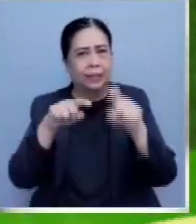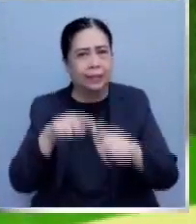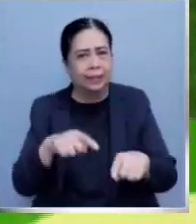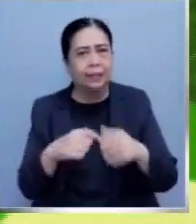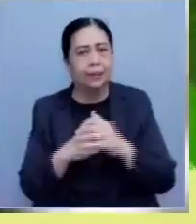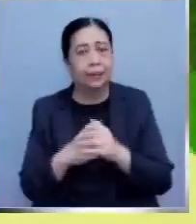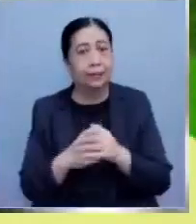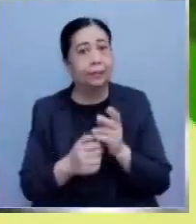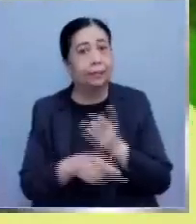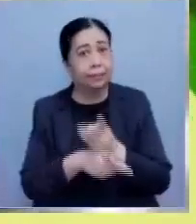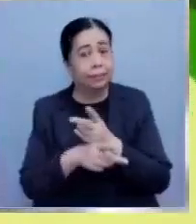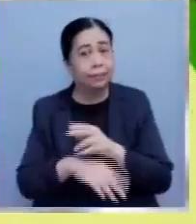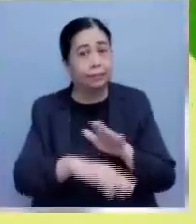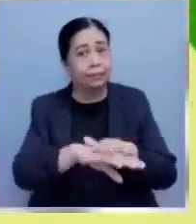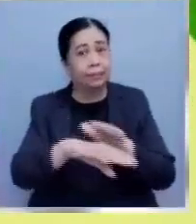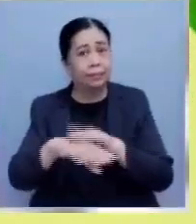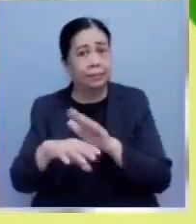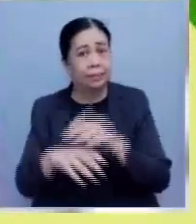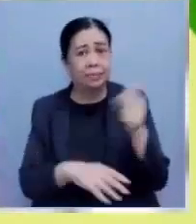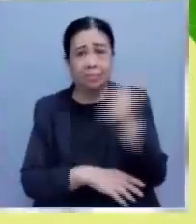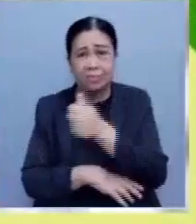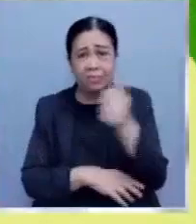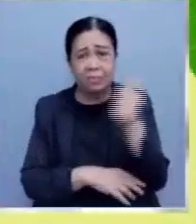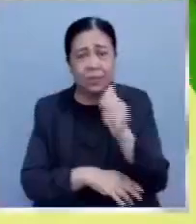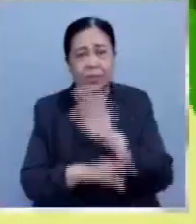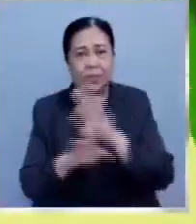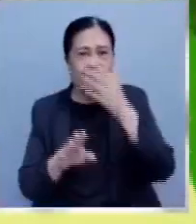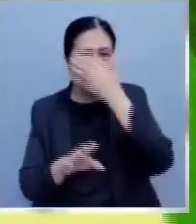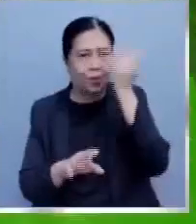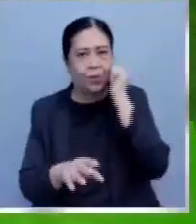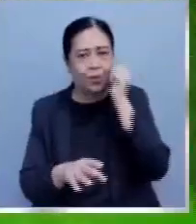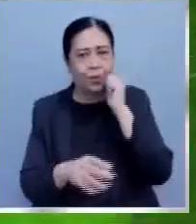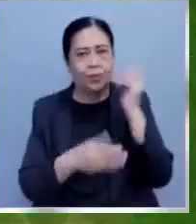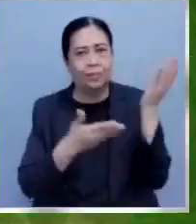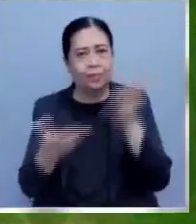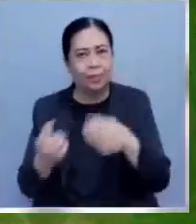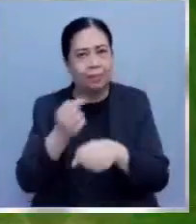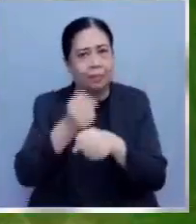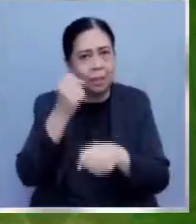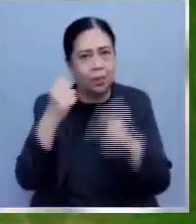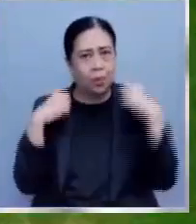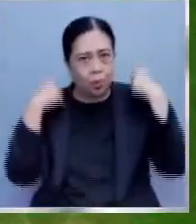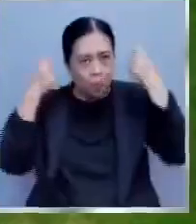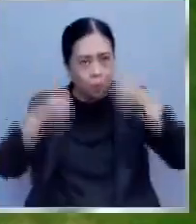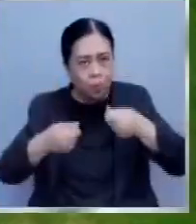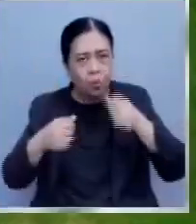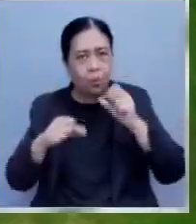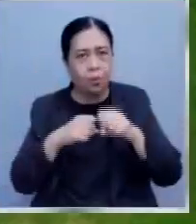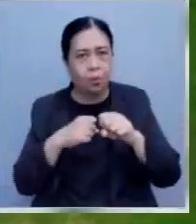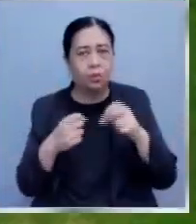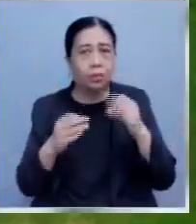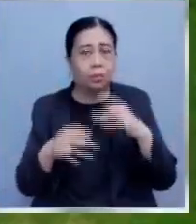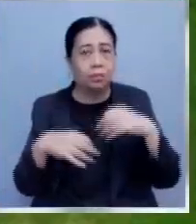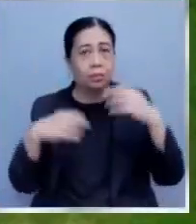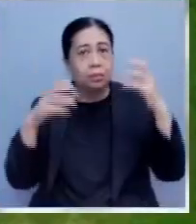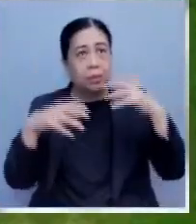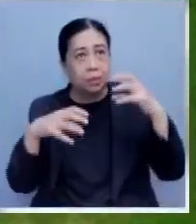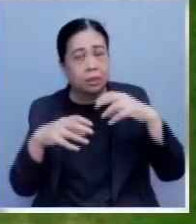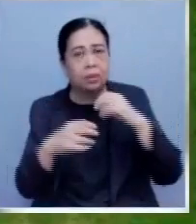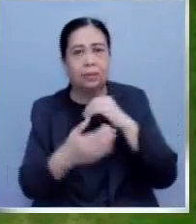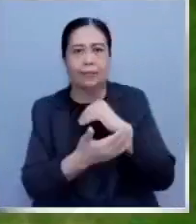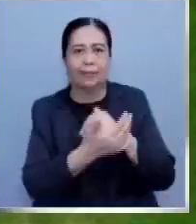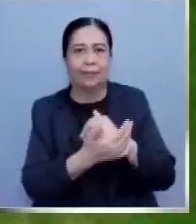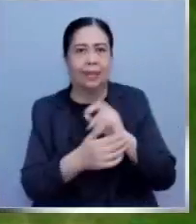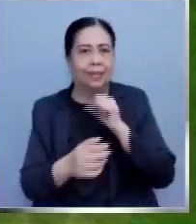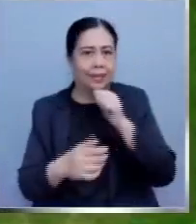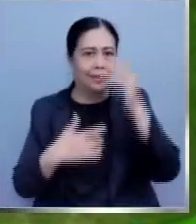paalala lalo na ho sa mga nagko-commute, huwag kalimutang magbao ng payong o kapote para ho hindi kayo mabasa ng ulan at hindi ho magkasakit.